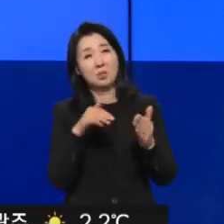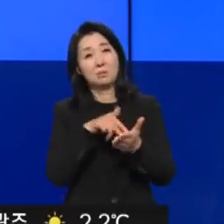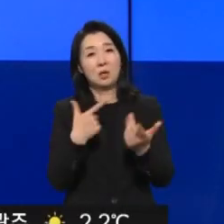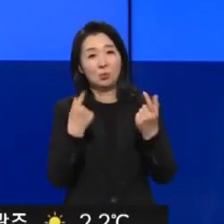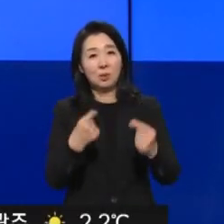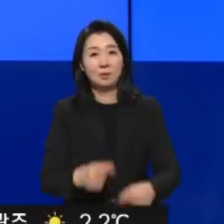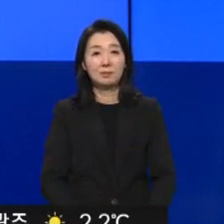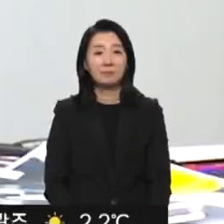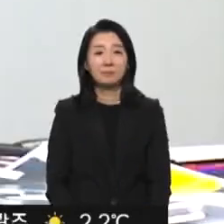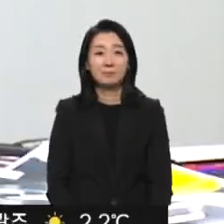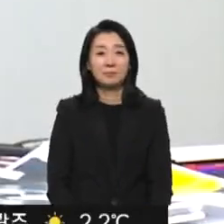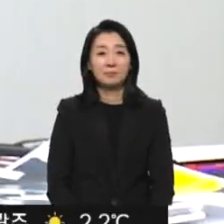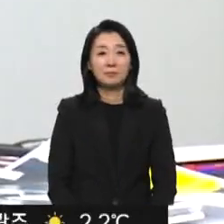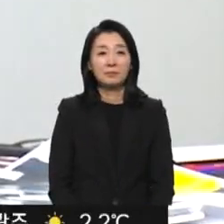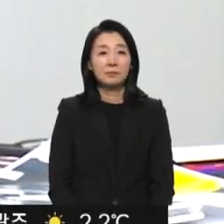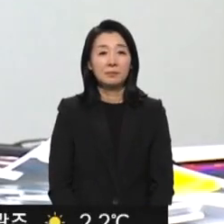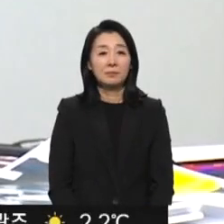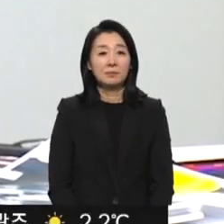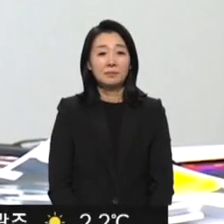들어보시죠.